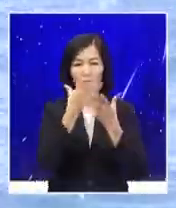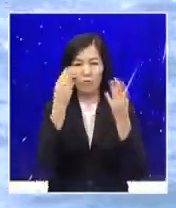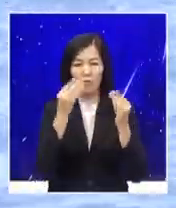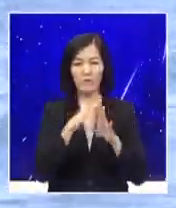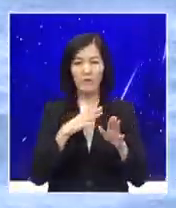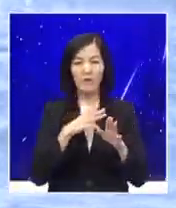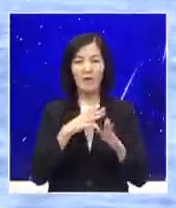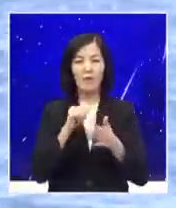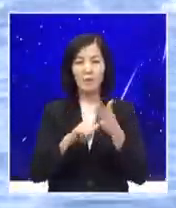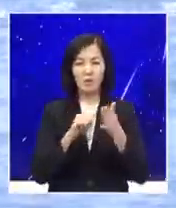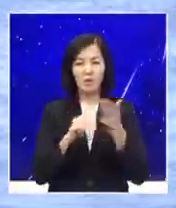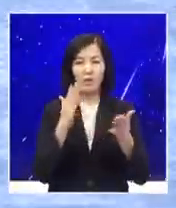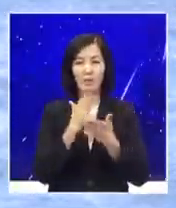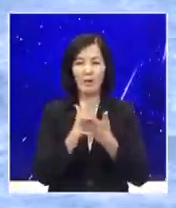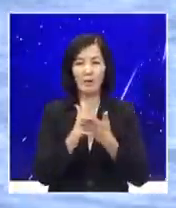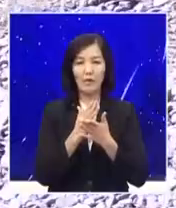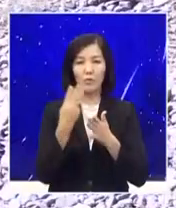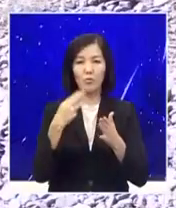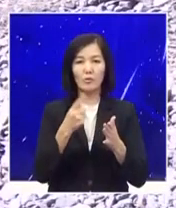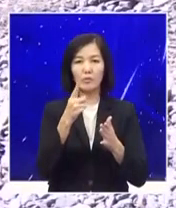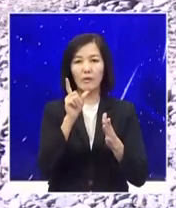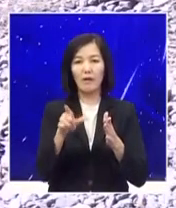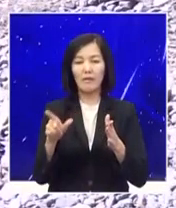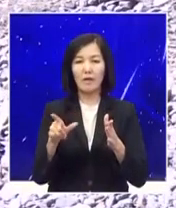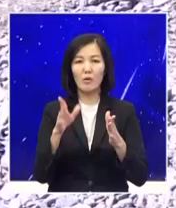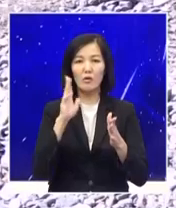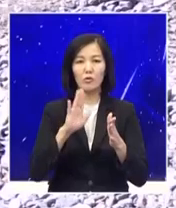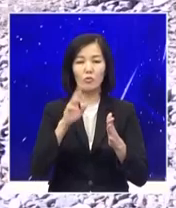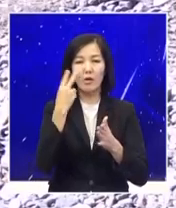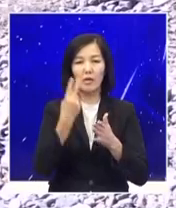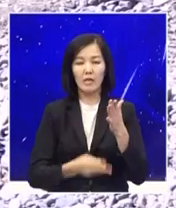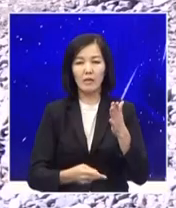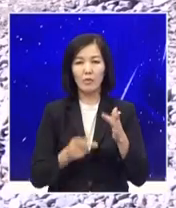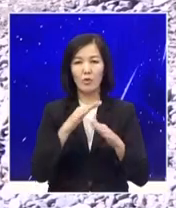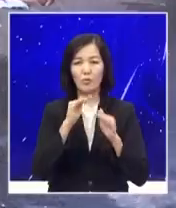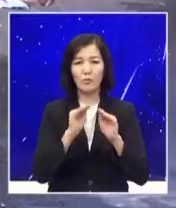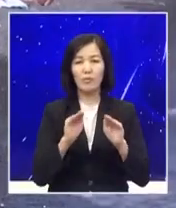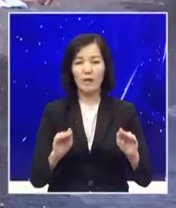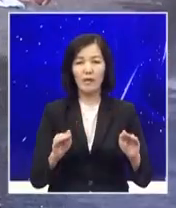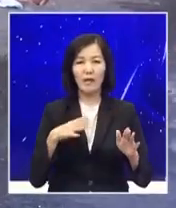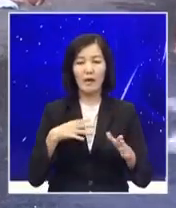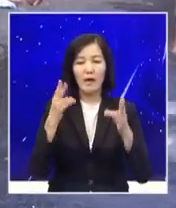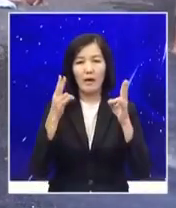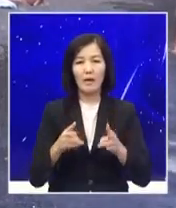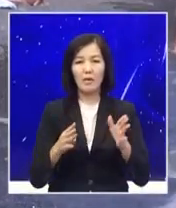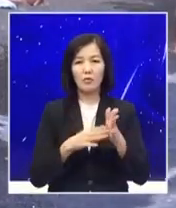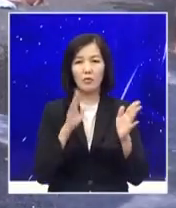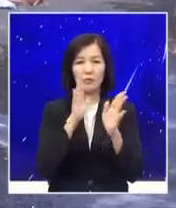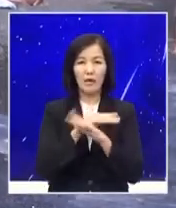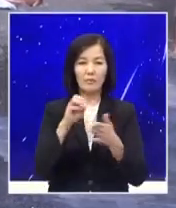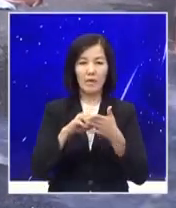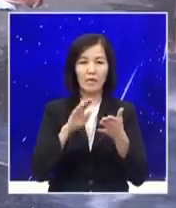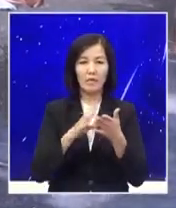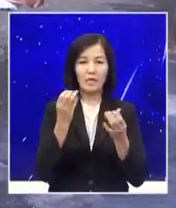да жоқ емес. Бүгінге дейін 31 адам суға кетіпті. Жартысына жуығы бала. Қайғылы жағдайдың 9-ы Қапшағайда тіркелсе,